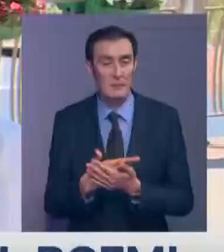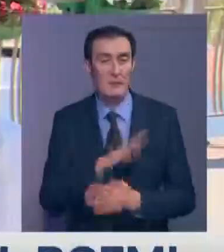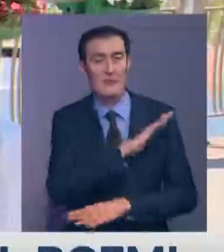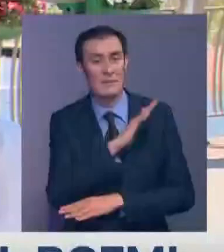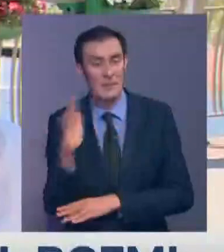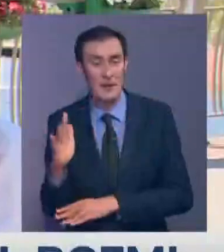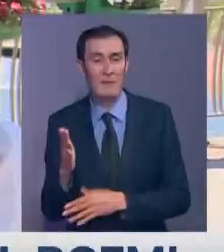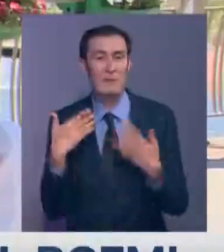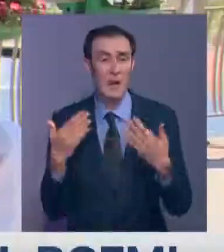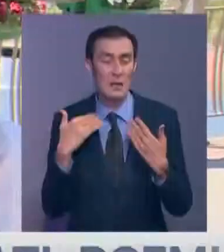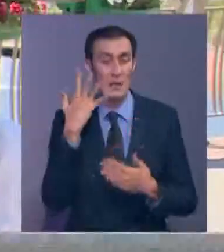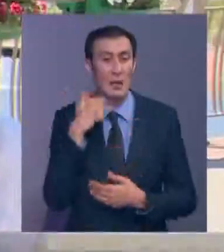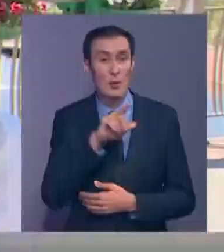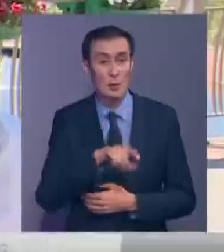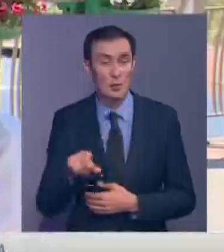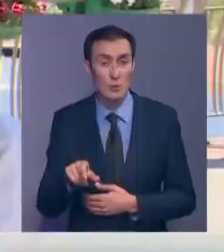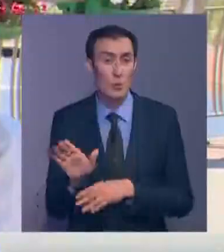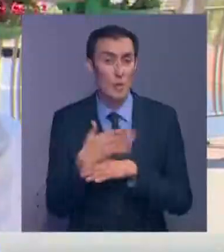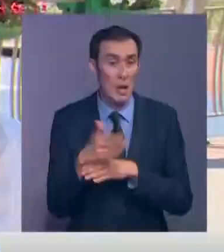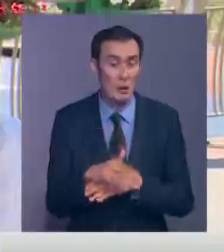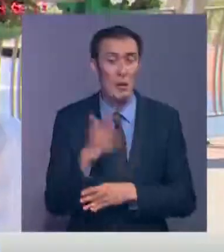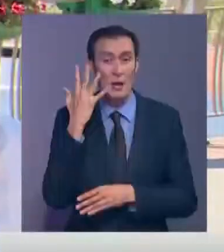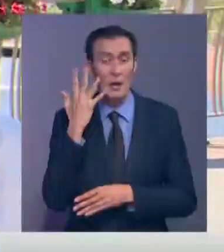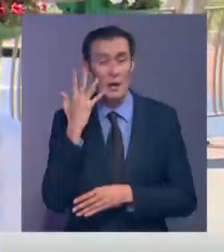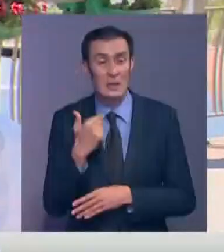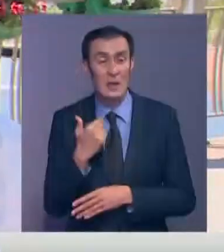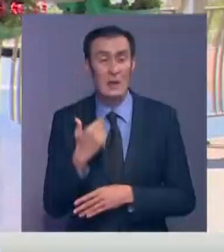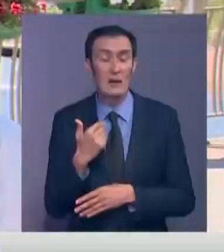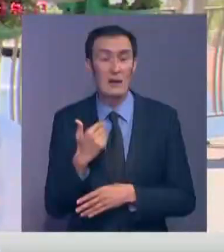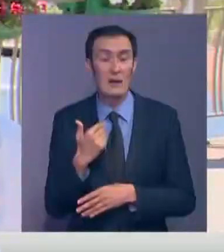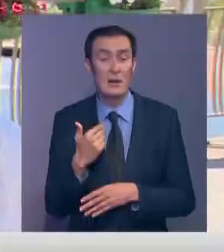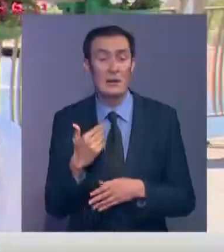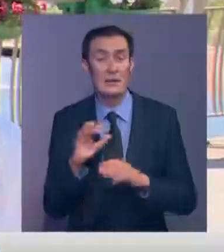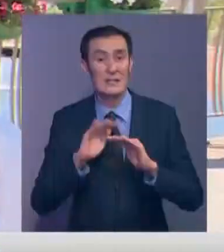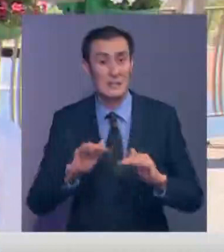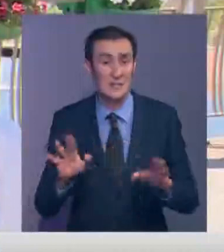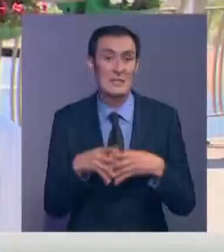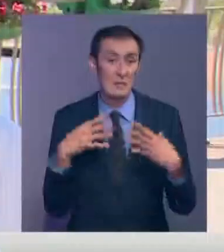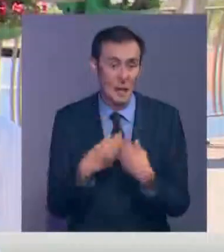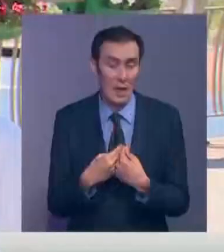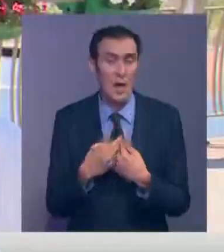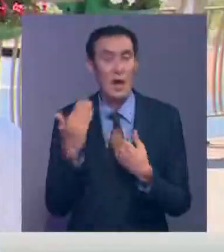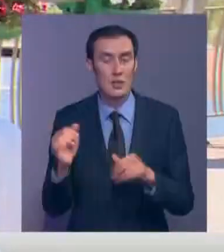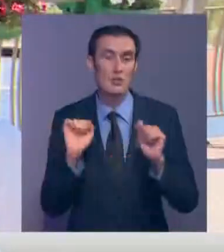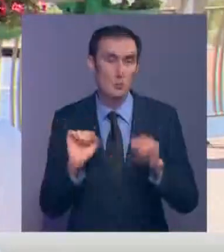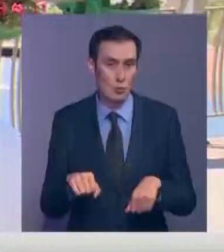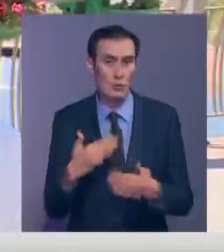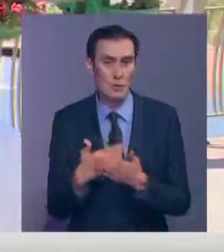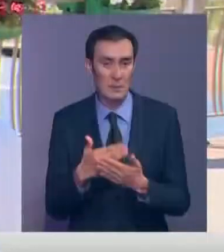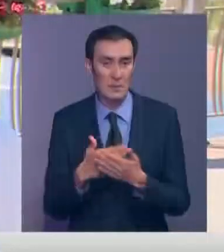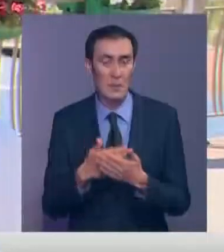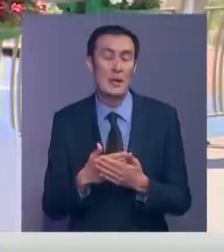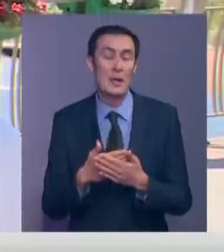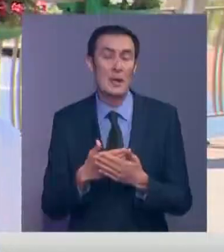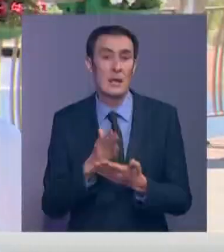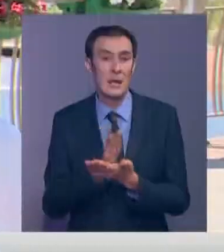на парках, когда люди гуляют, когда они с одной семьей, с детьми, да, семья гуляет, они могут без маски